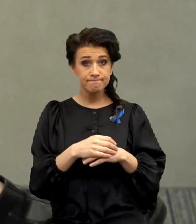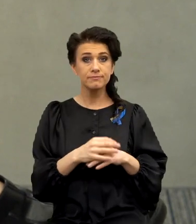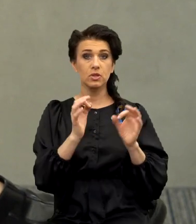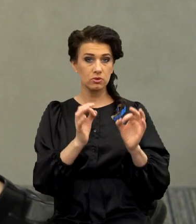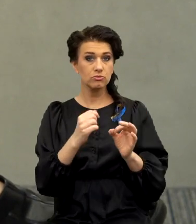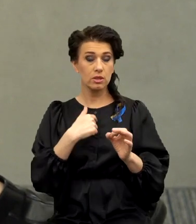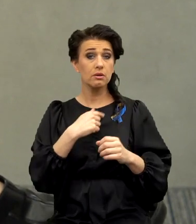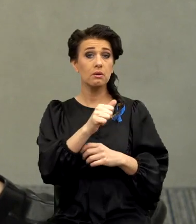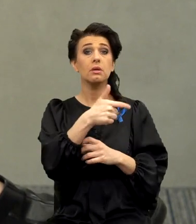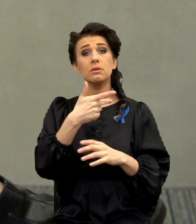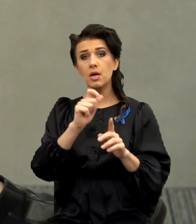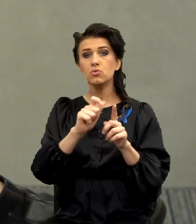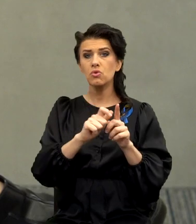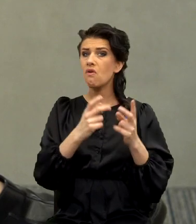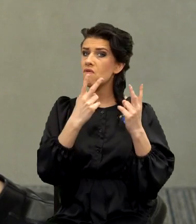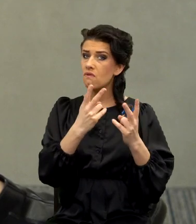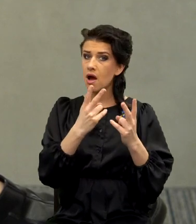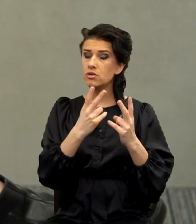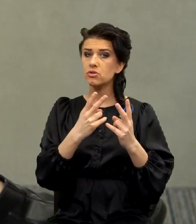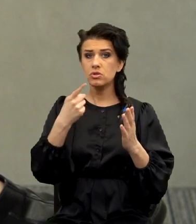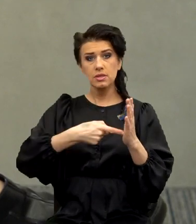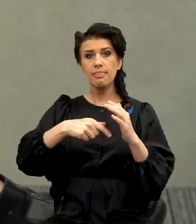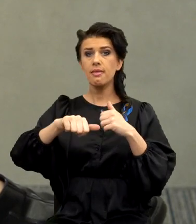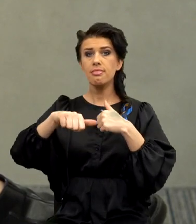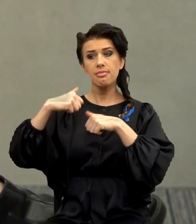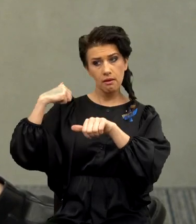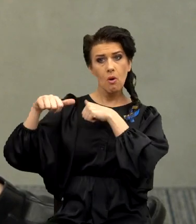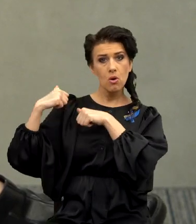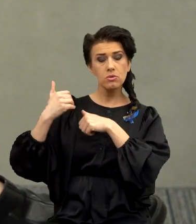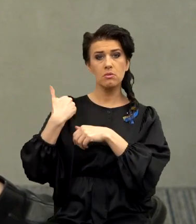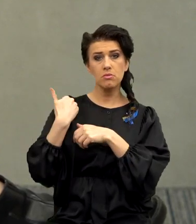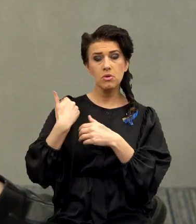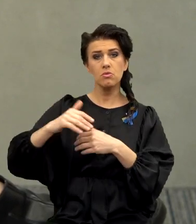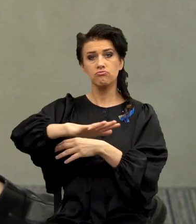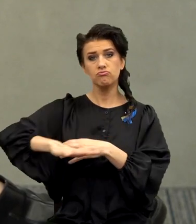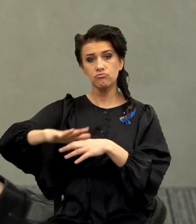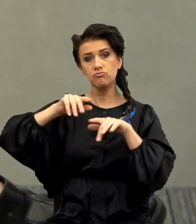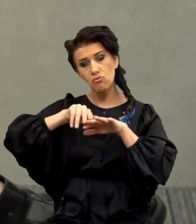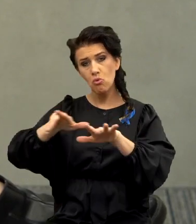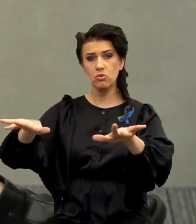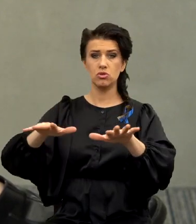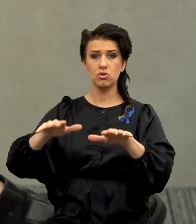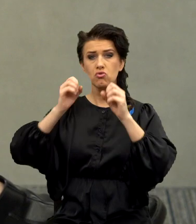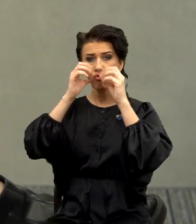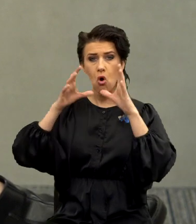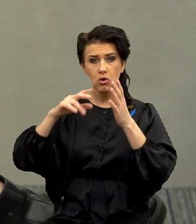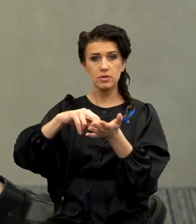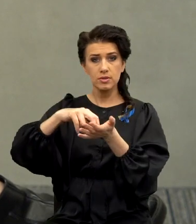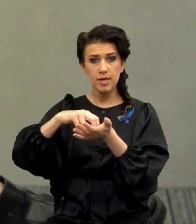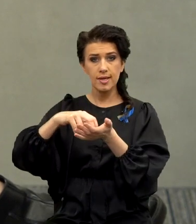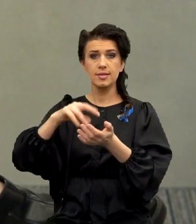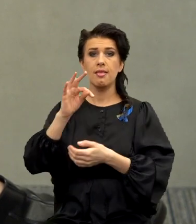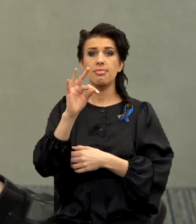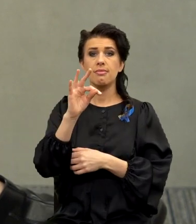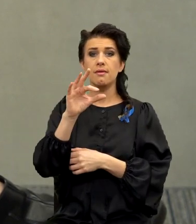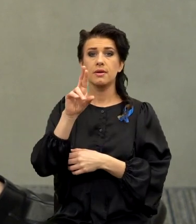ważnych słów, które przez ostatnie tygodnie szczególnie w przestrzeni publicznej się pojawiają, czyli szok, stres, trauma. Ja bym chciała